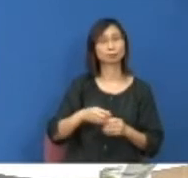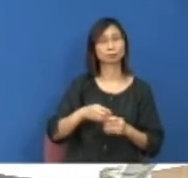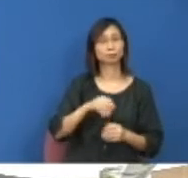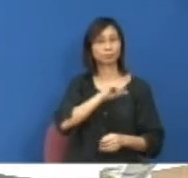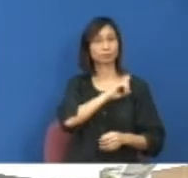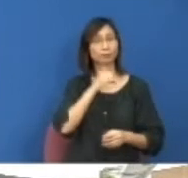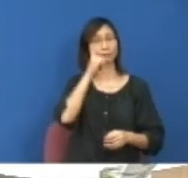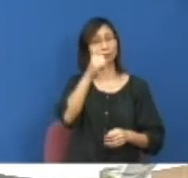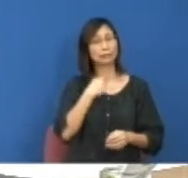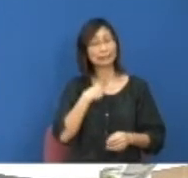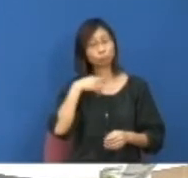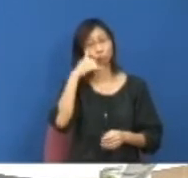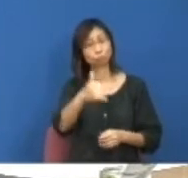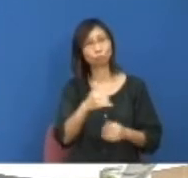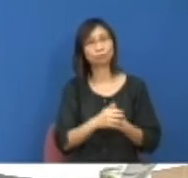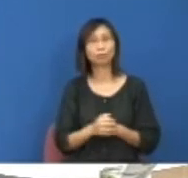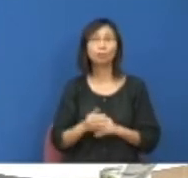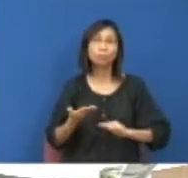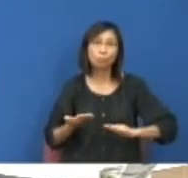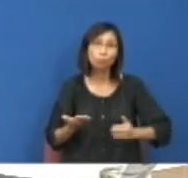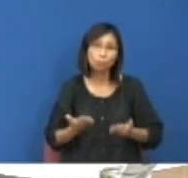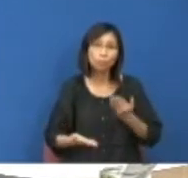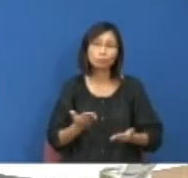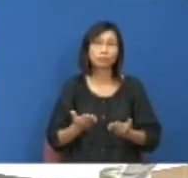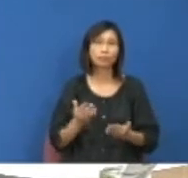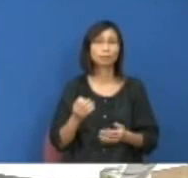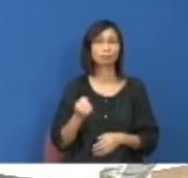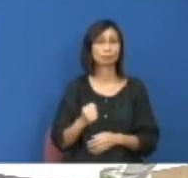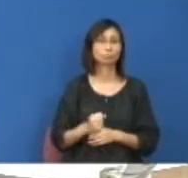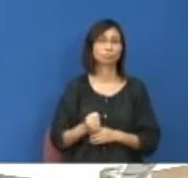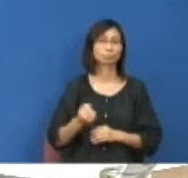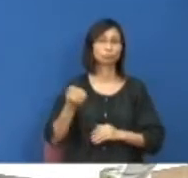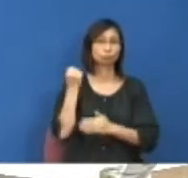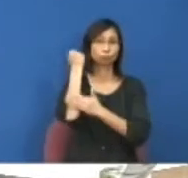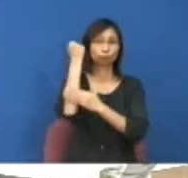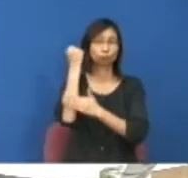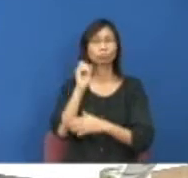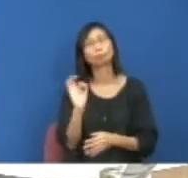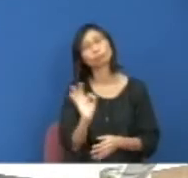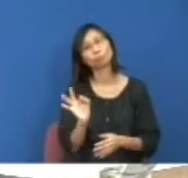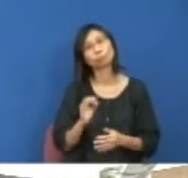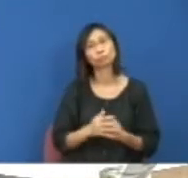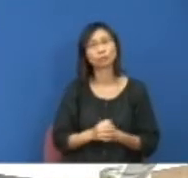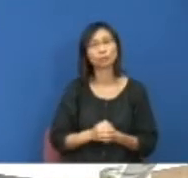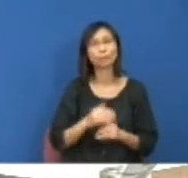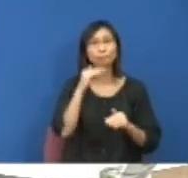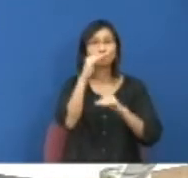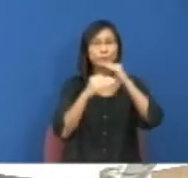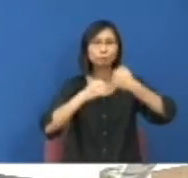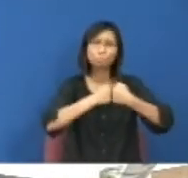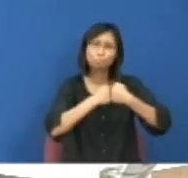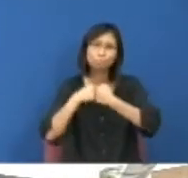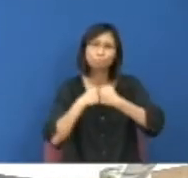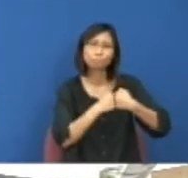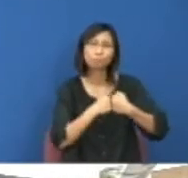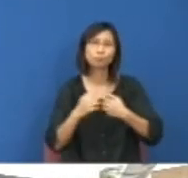事，或者是只是沒有作反。所以如果你說階級鬥爭來說，一定是要